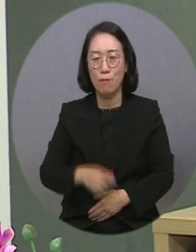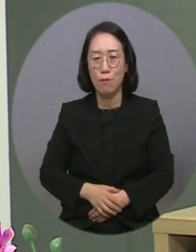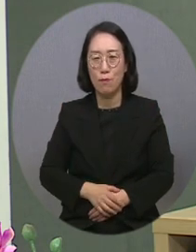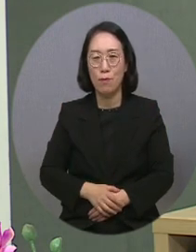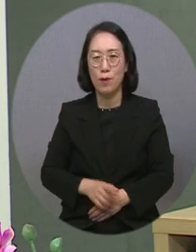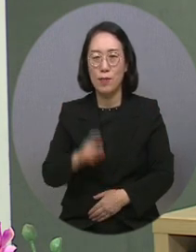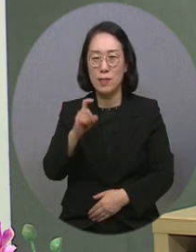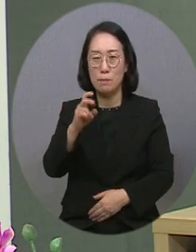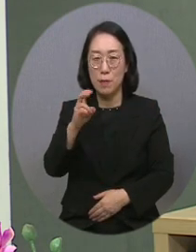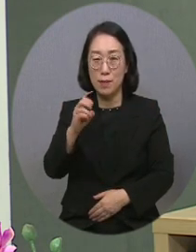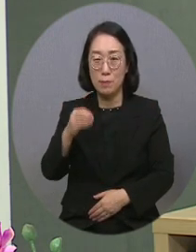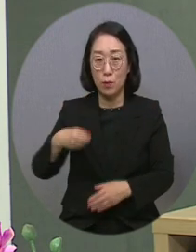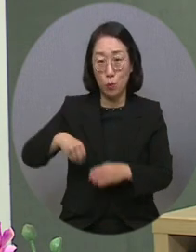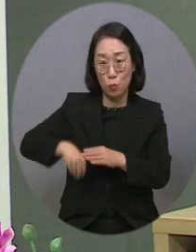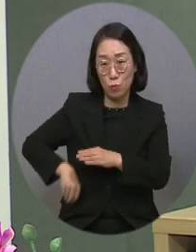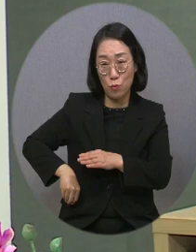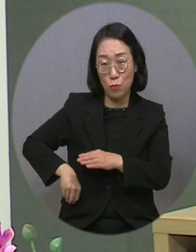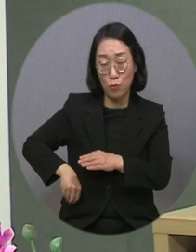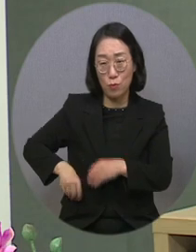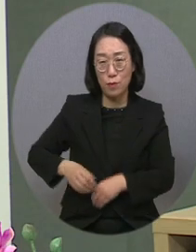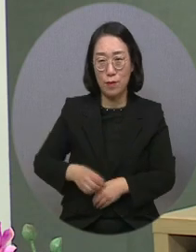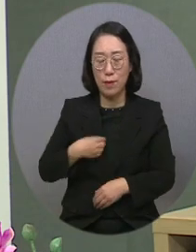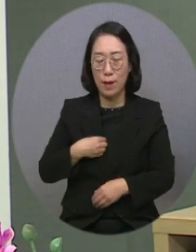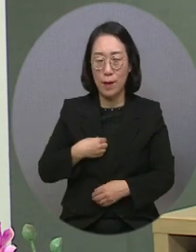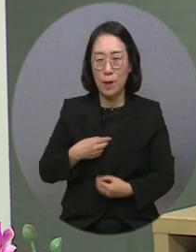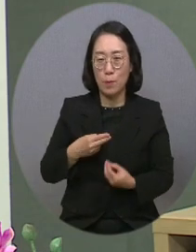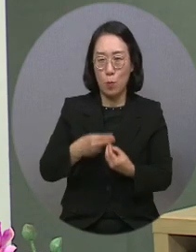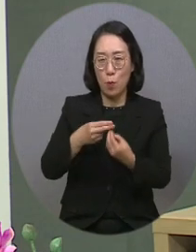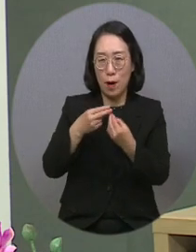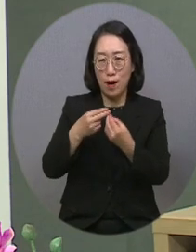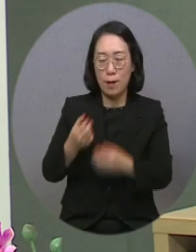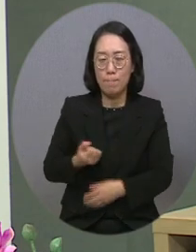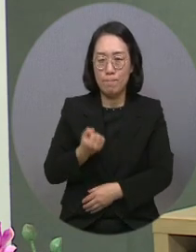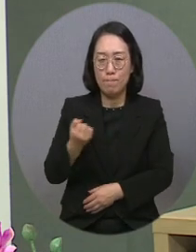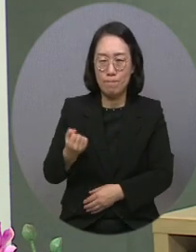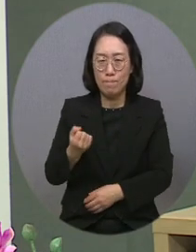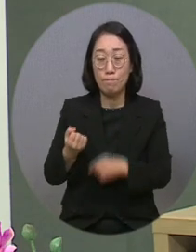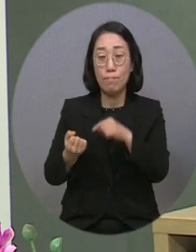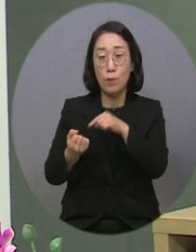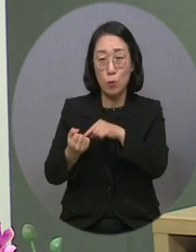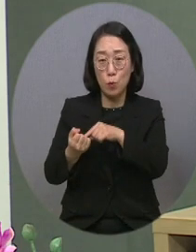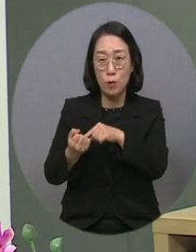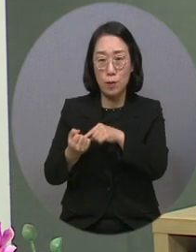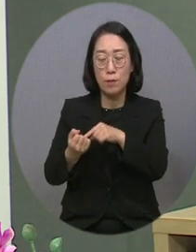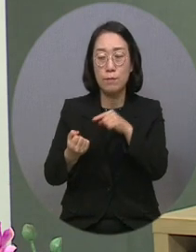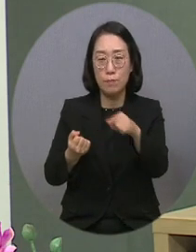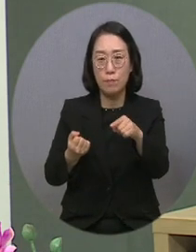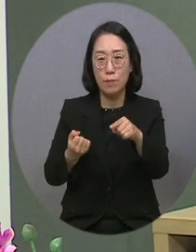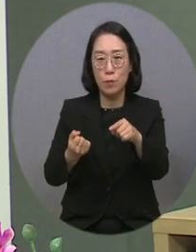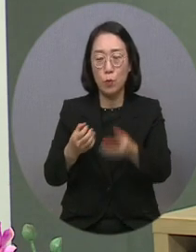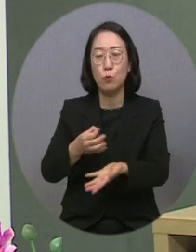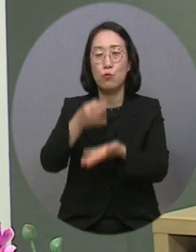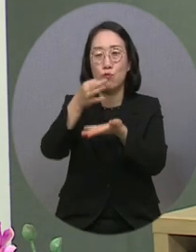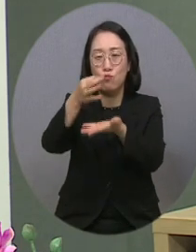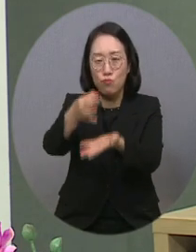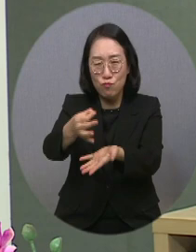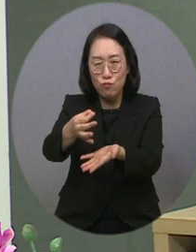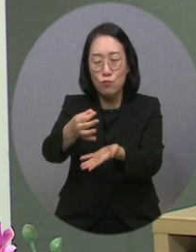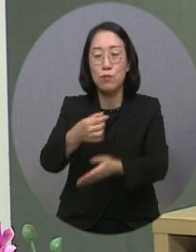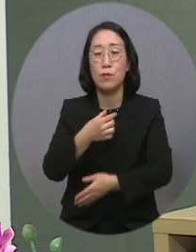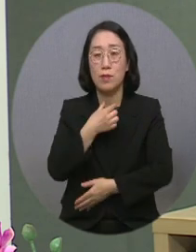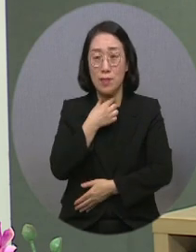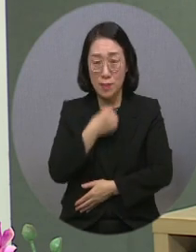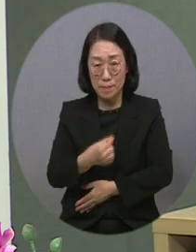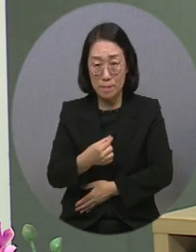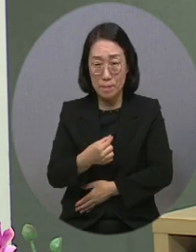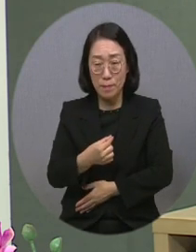원이 자기가 아주 정성껏 모은 돈이 있는데 예. 이 돈을 모금회에 좀 기증을 하고